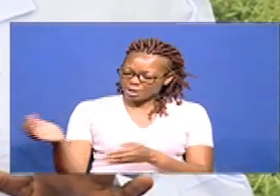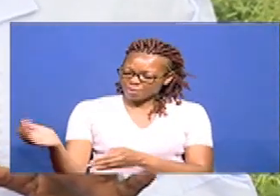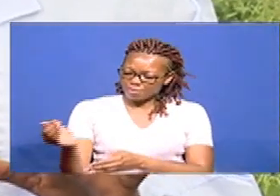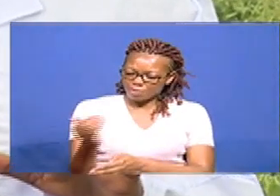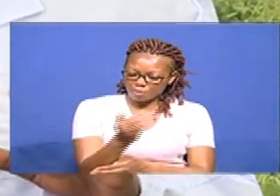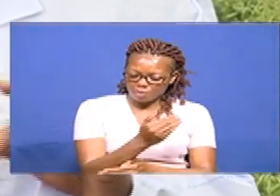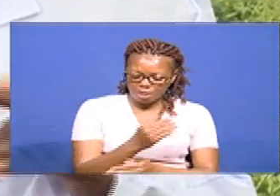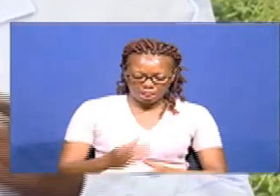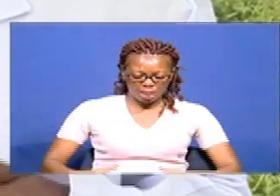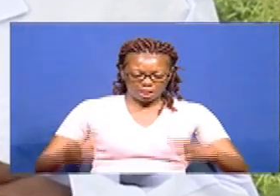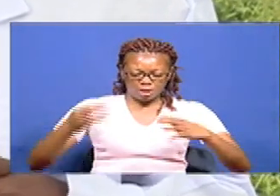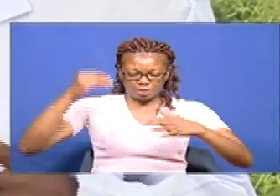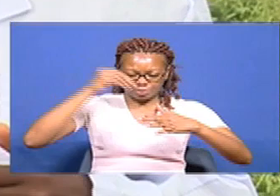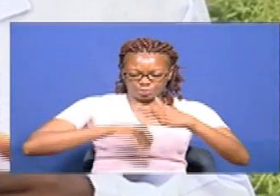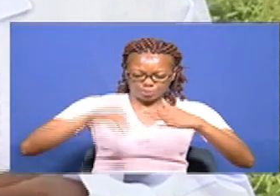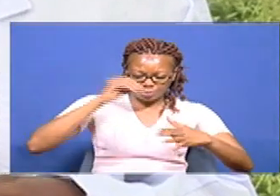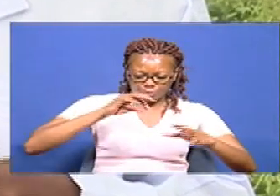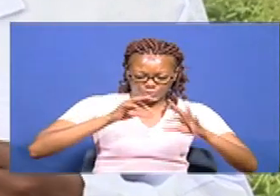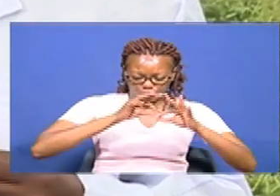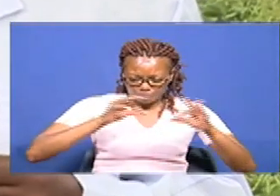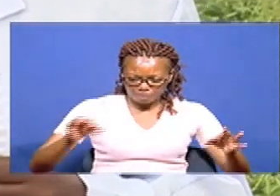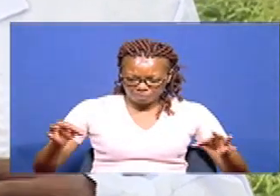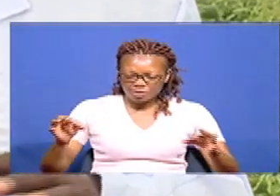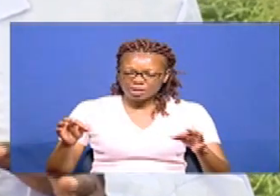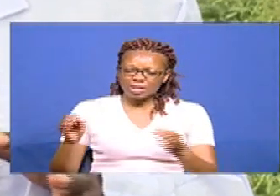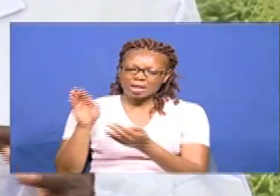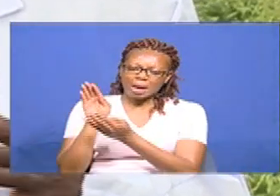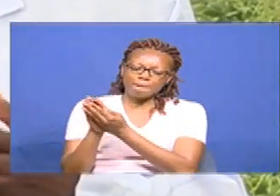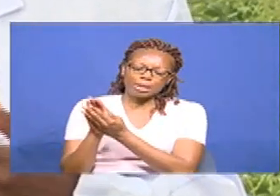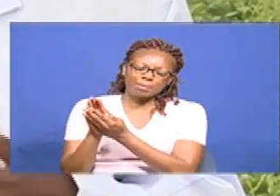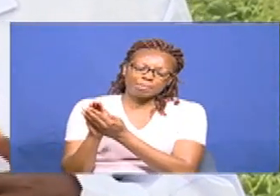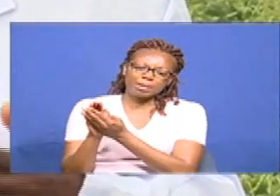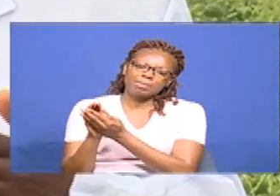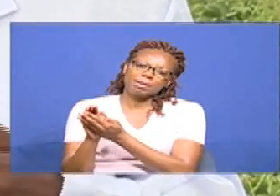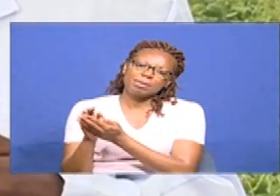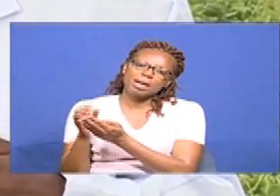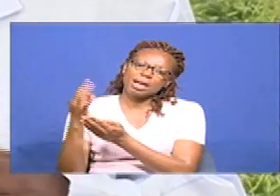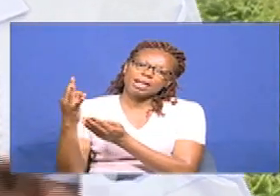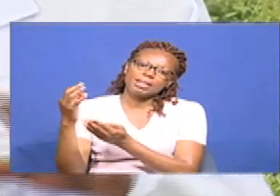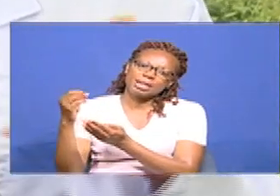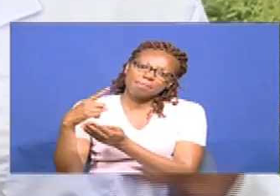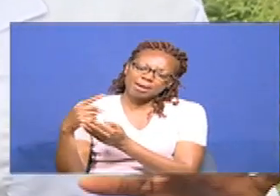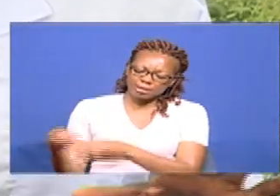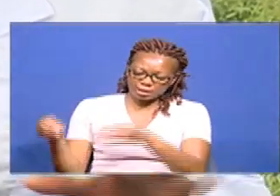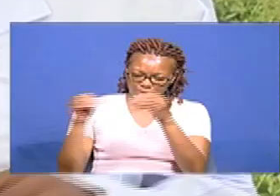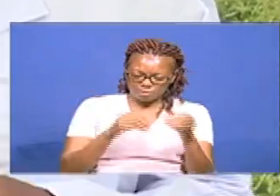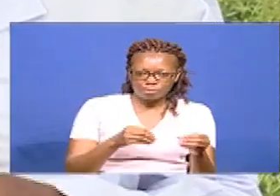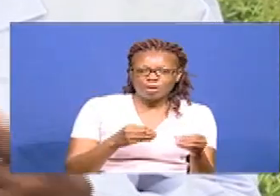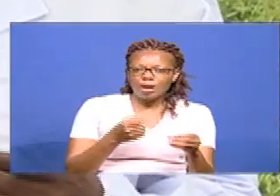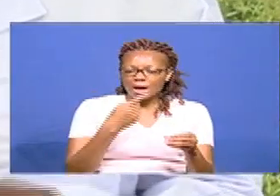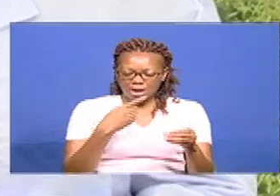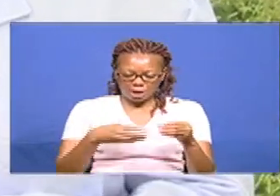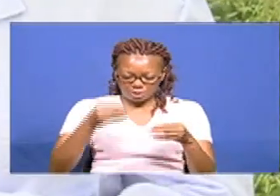haraka, baada ya miezi 3 unatoa tena na unaweka ndawa upya tena, alafu unaendelea